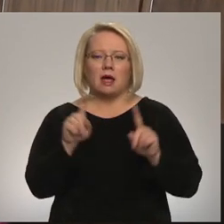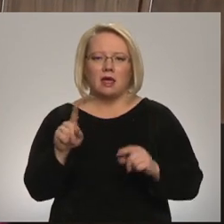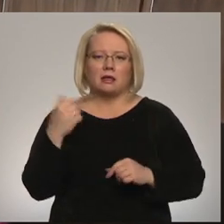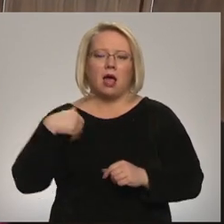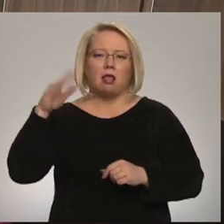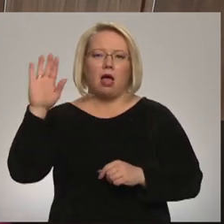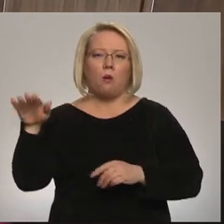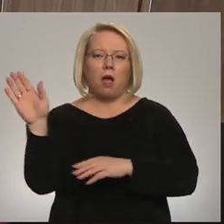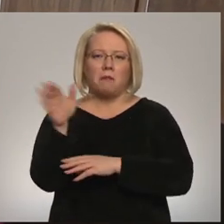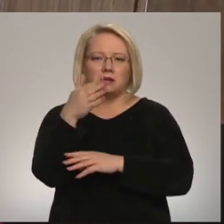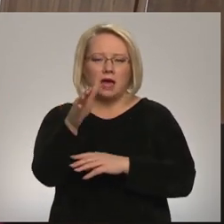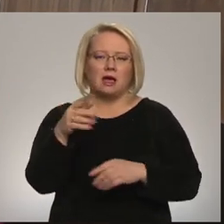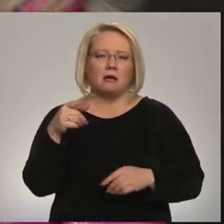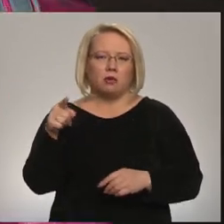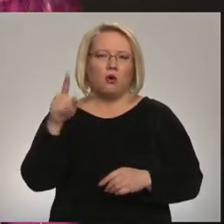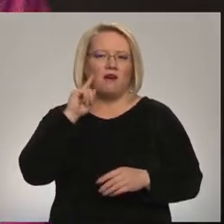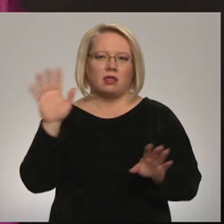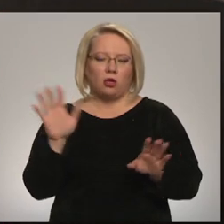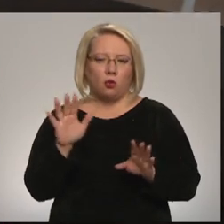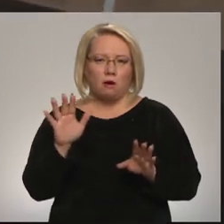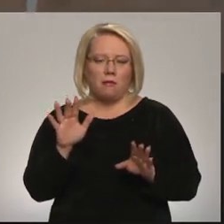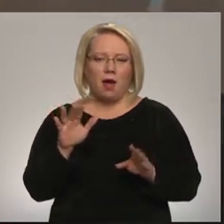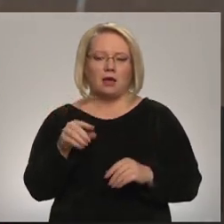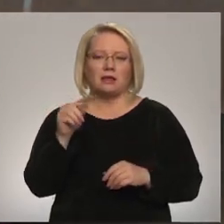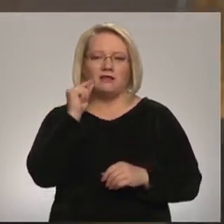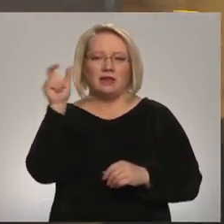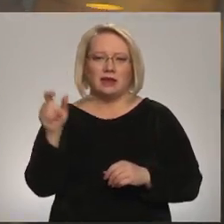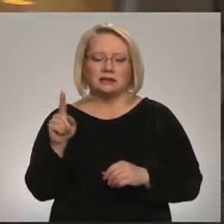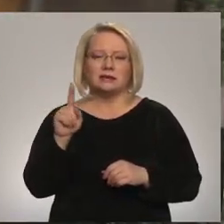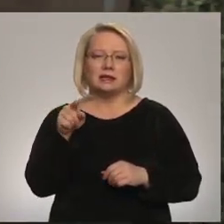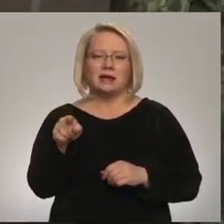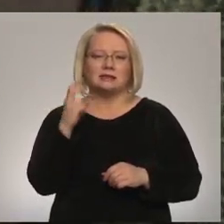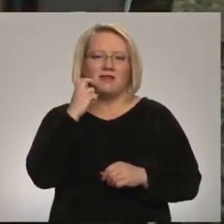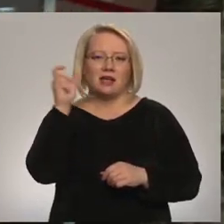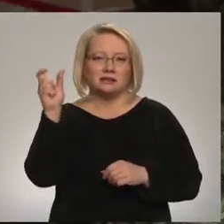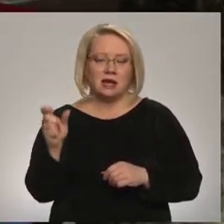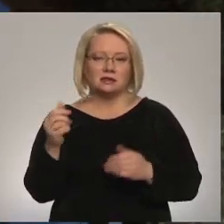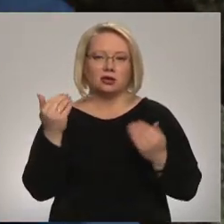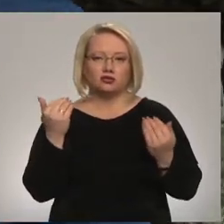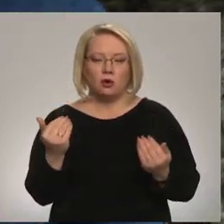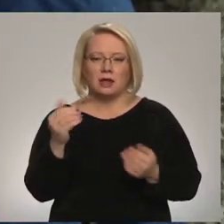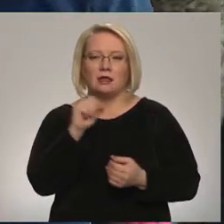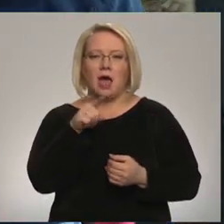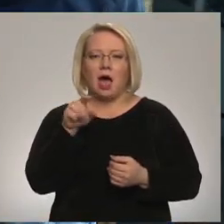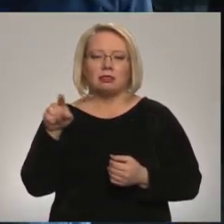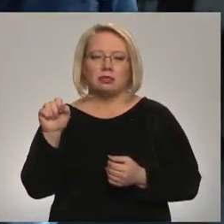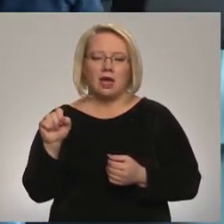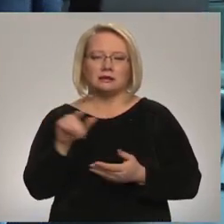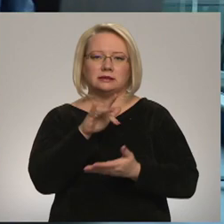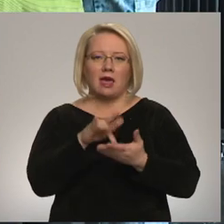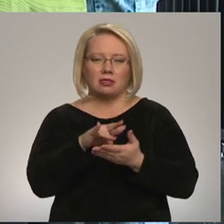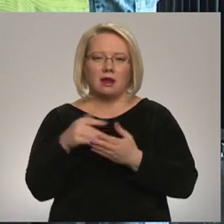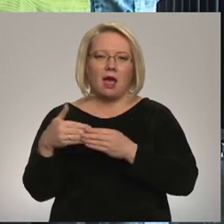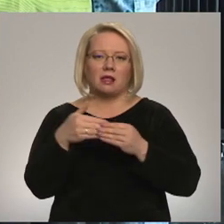izbešana vispār var nedomāt. Ja. Marģers ir viens no daudzajiem vecākiem, kuri šodien ATA centrā ieradušies ar saviem